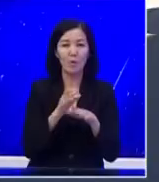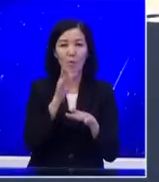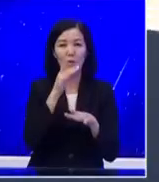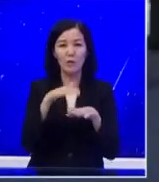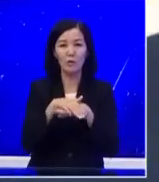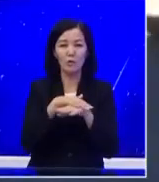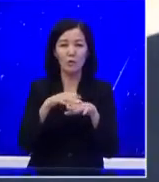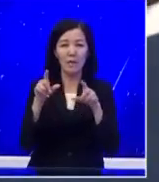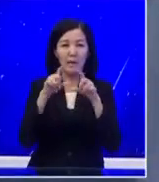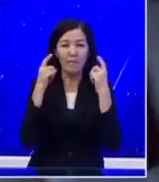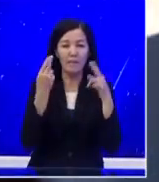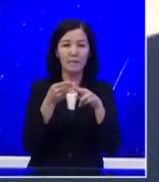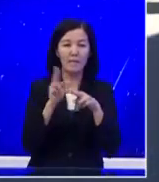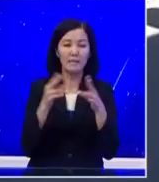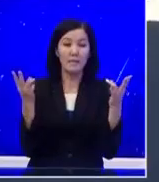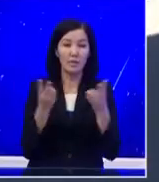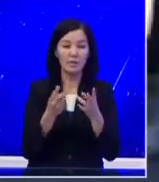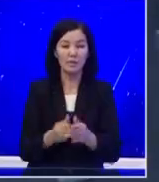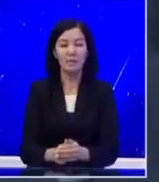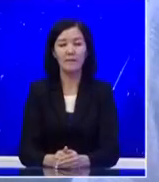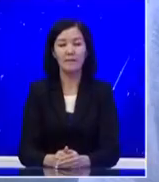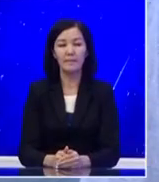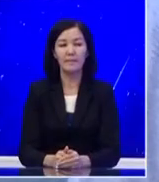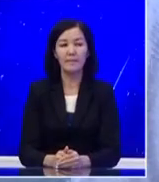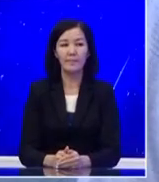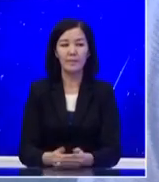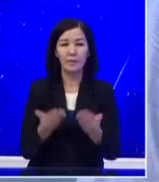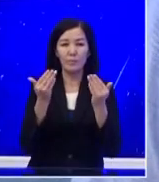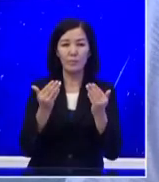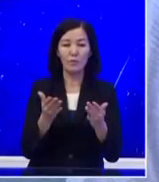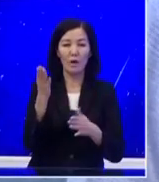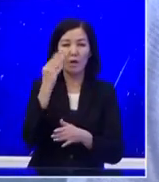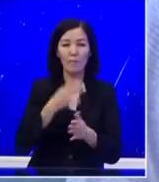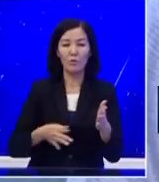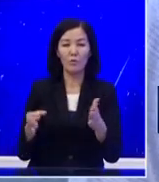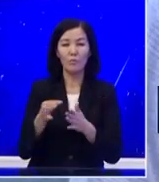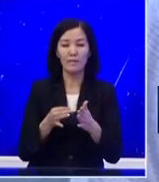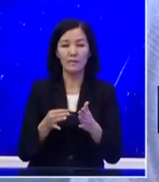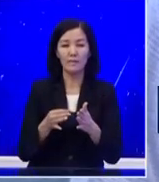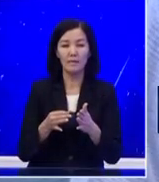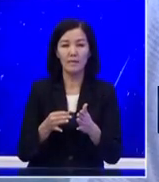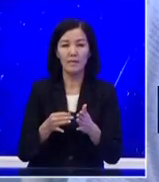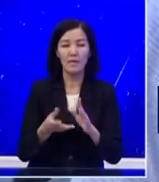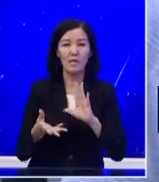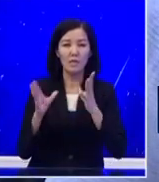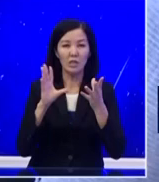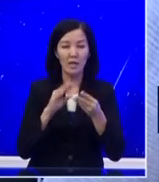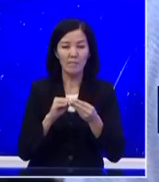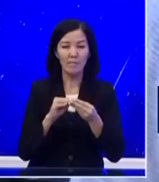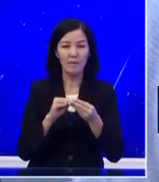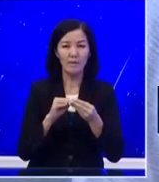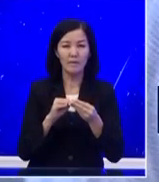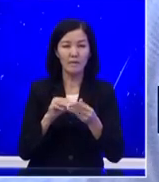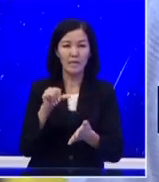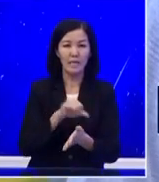уақытында тұрғындарға маска аса қажет. Бүгінгі Алматы облысында жалпы